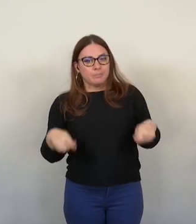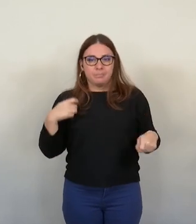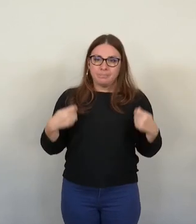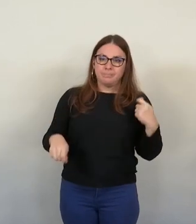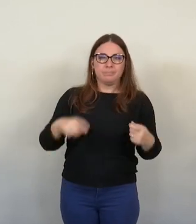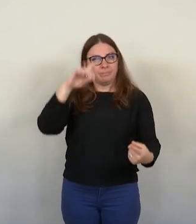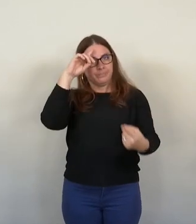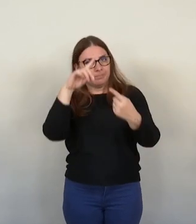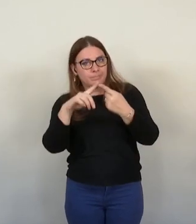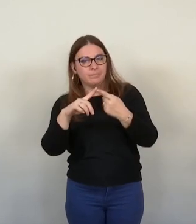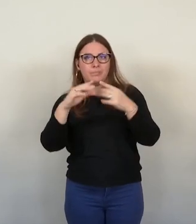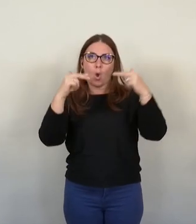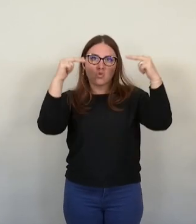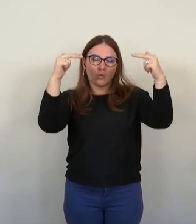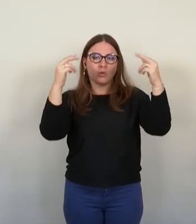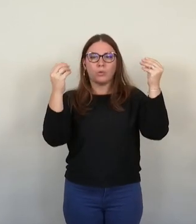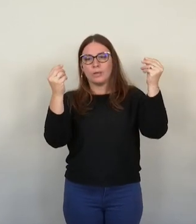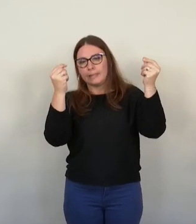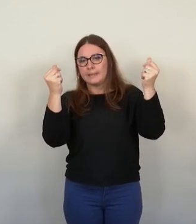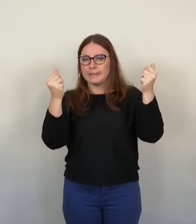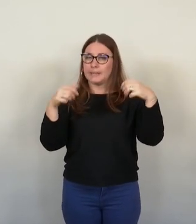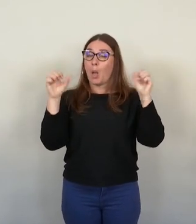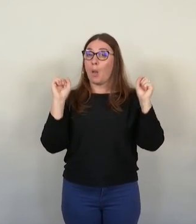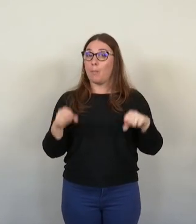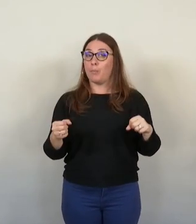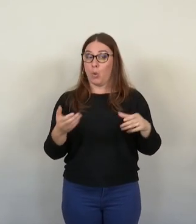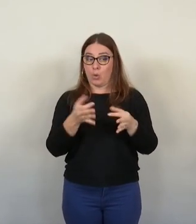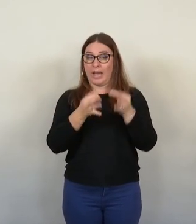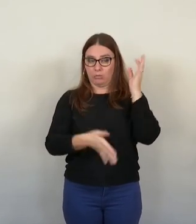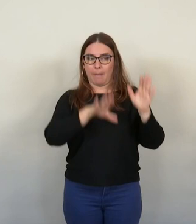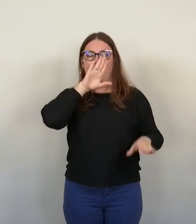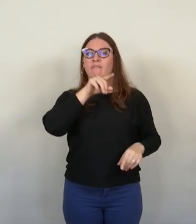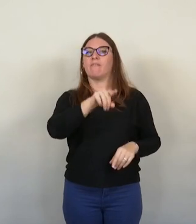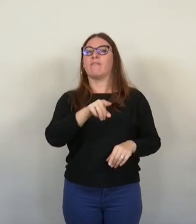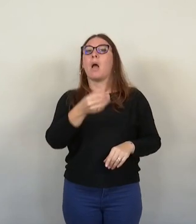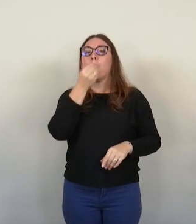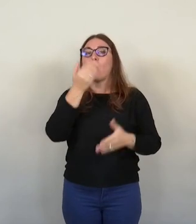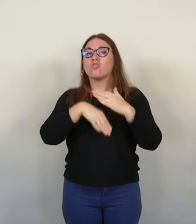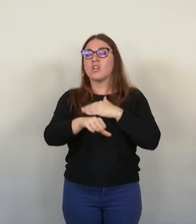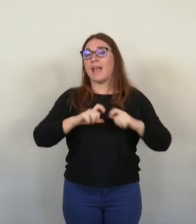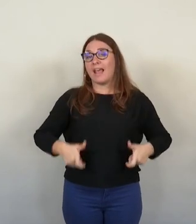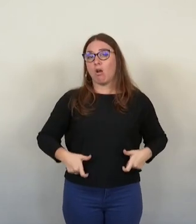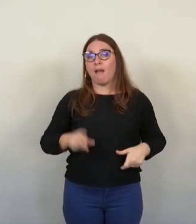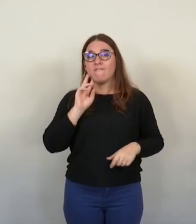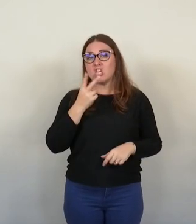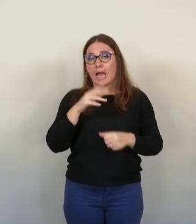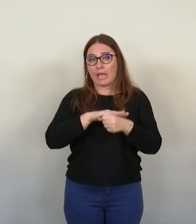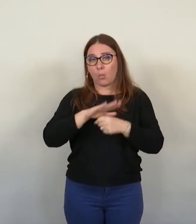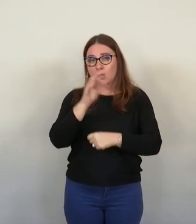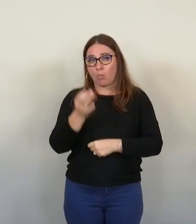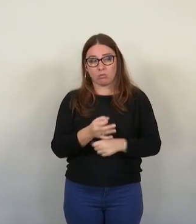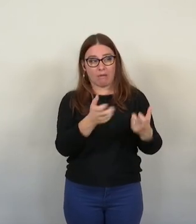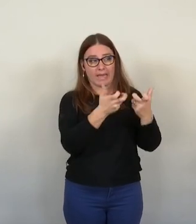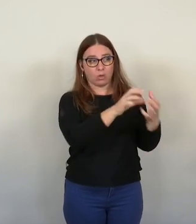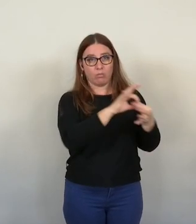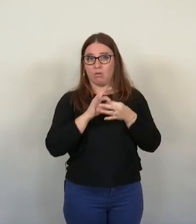enjeux là ça ça peut être contreproductif et d'ailleurs on l'a vu avec les repas végétariens à la cantine ma collègue a cité l'exemple voilà ça